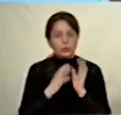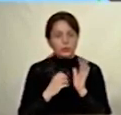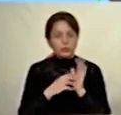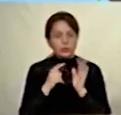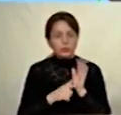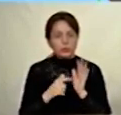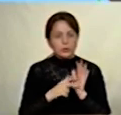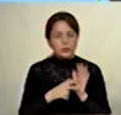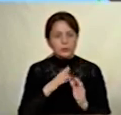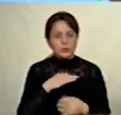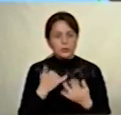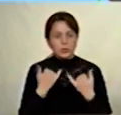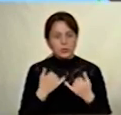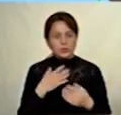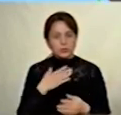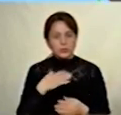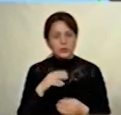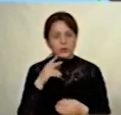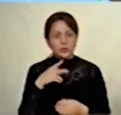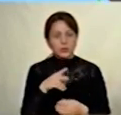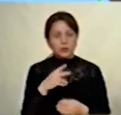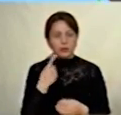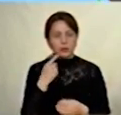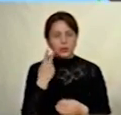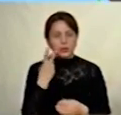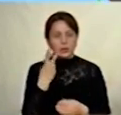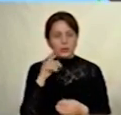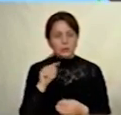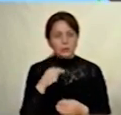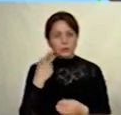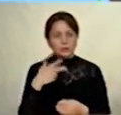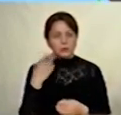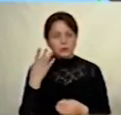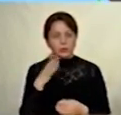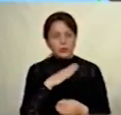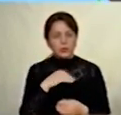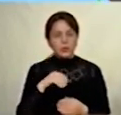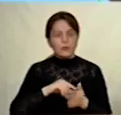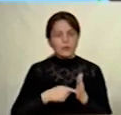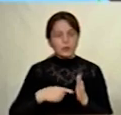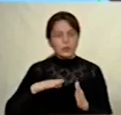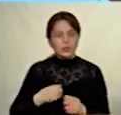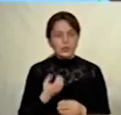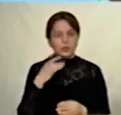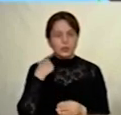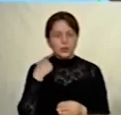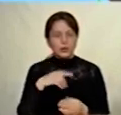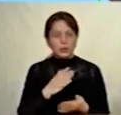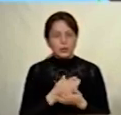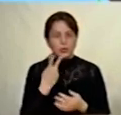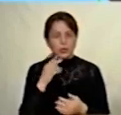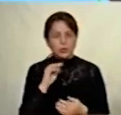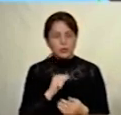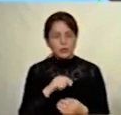esa bizda 2,34 edi o'nlik asr. Virguldan keyin nechta raqam turibdi? İkita raqam